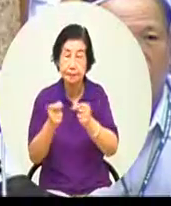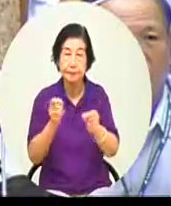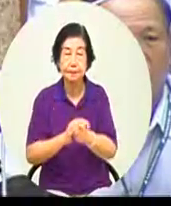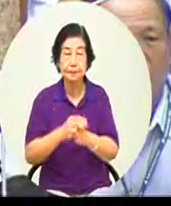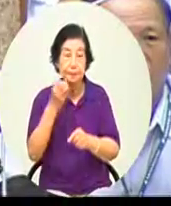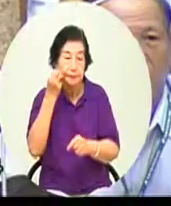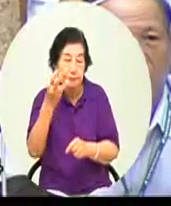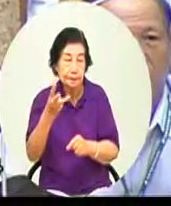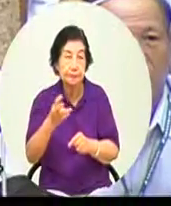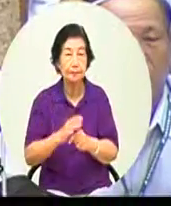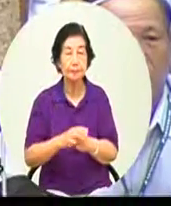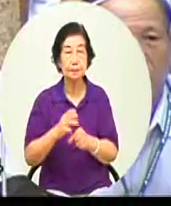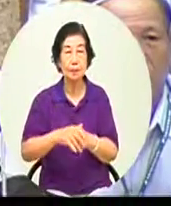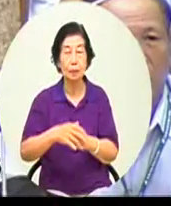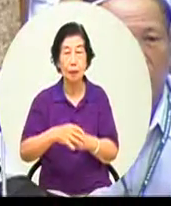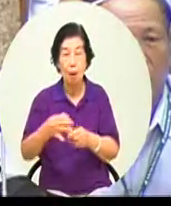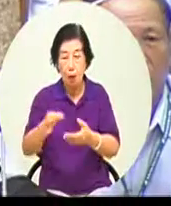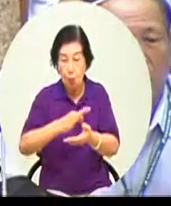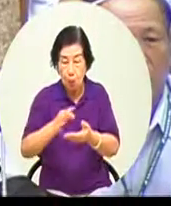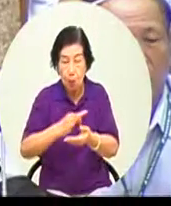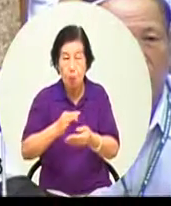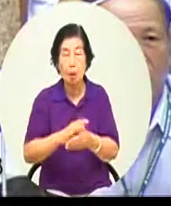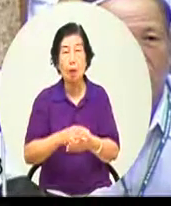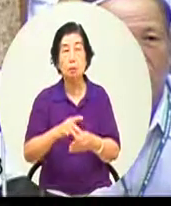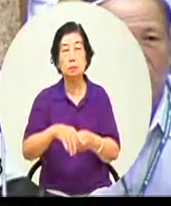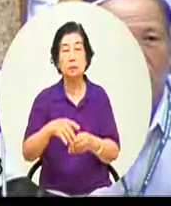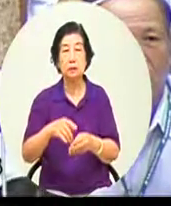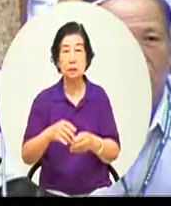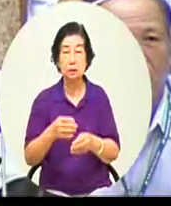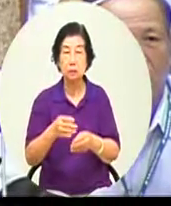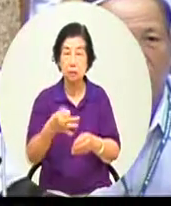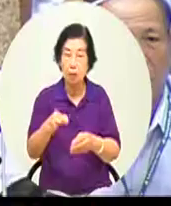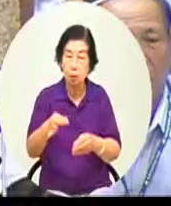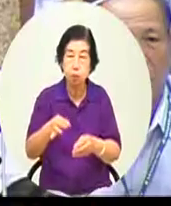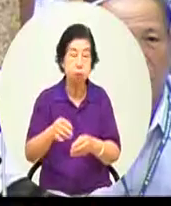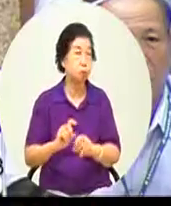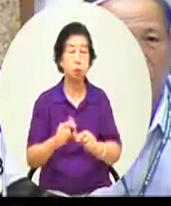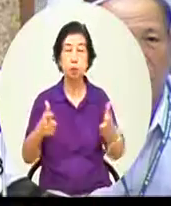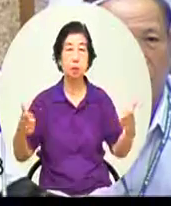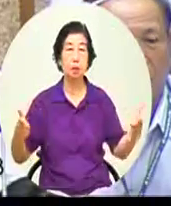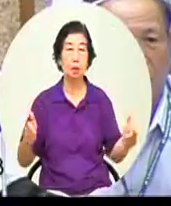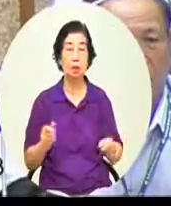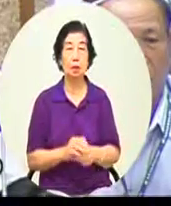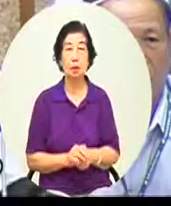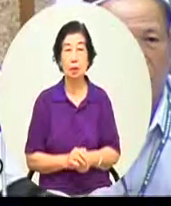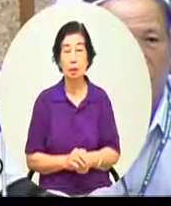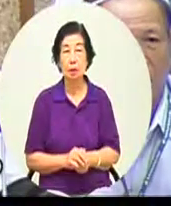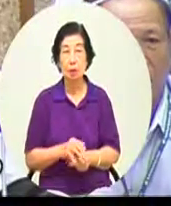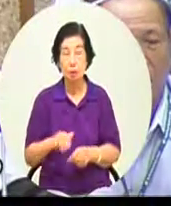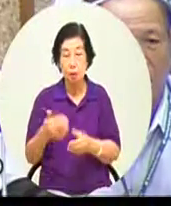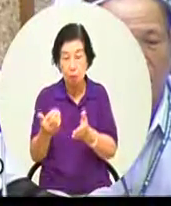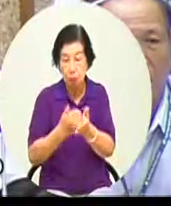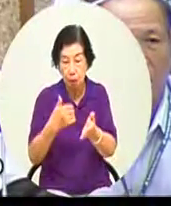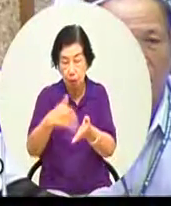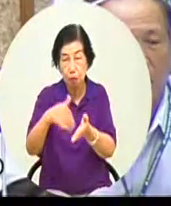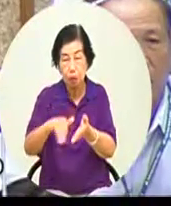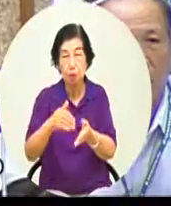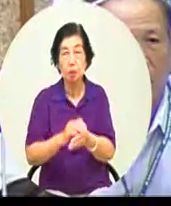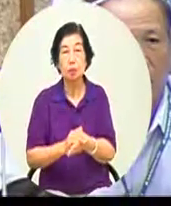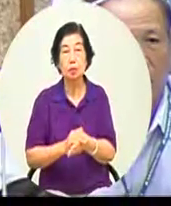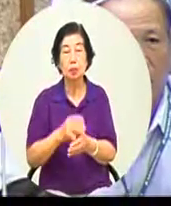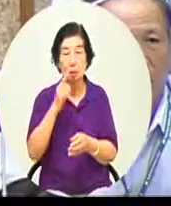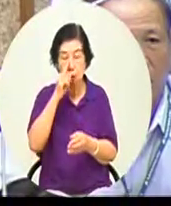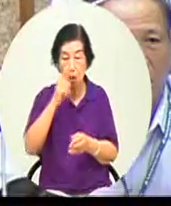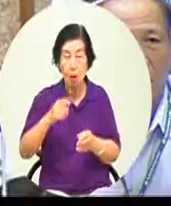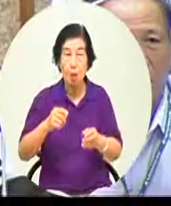那个价格是不一样啊。所以我们就是考虑到整个对市民的方便使用，所以我们预计在明年春节C14全部通车